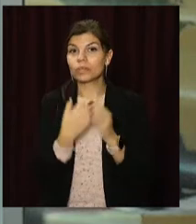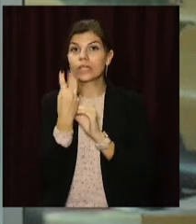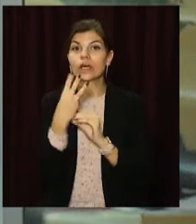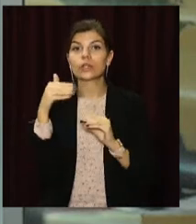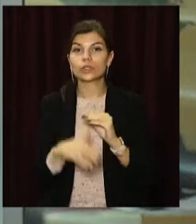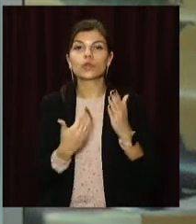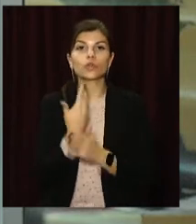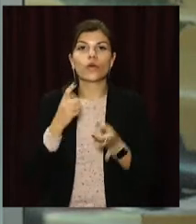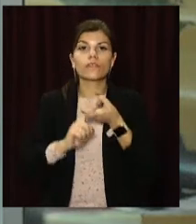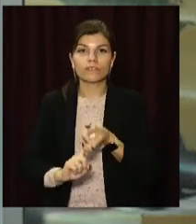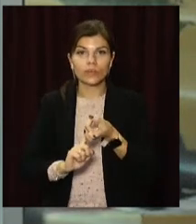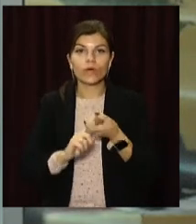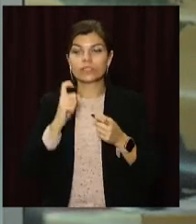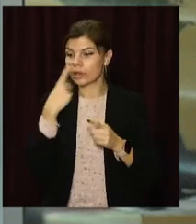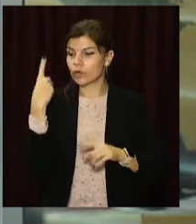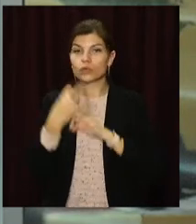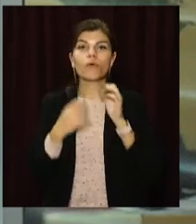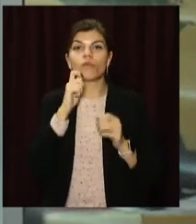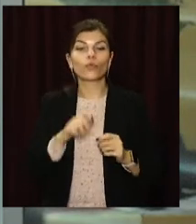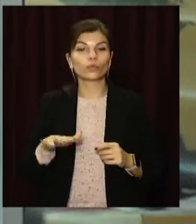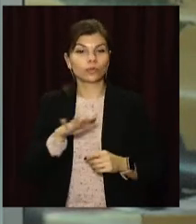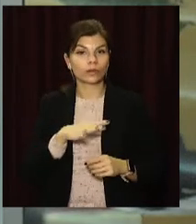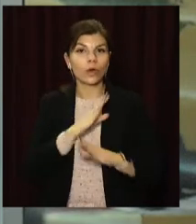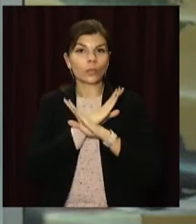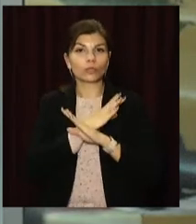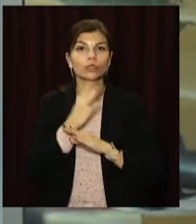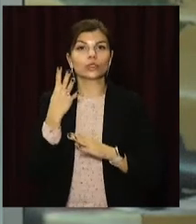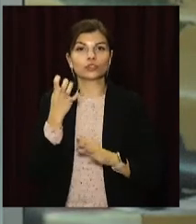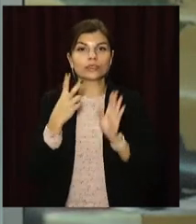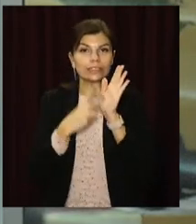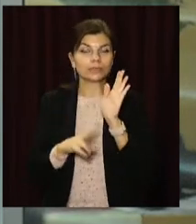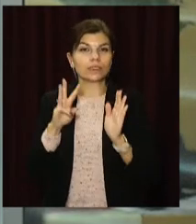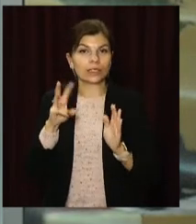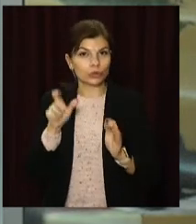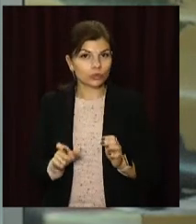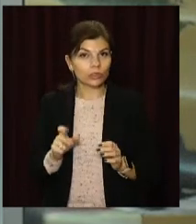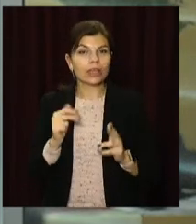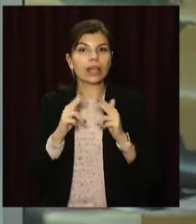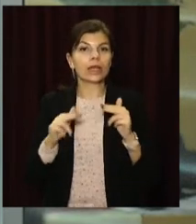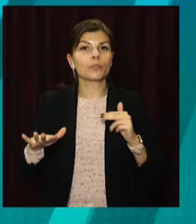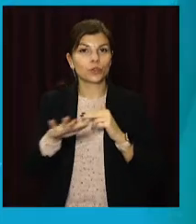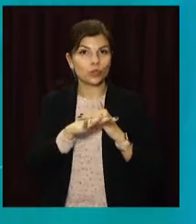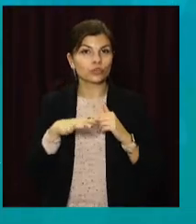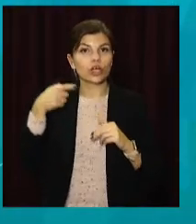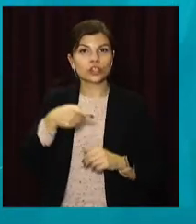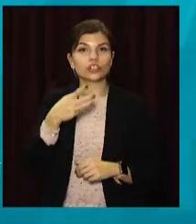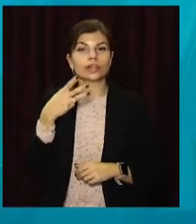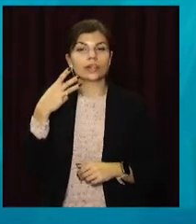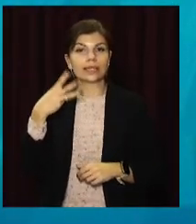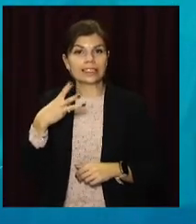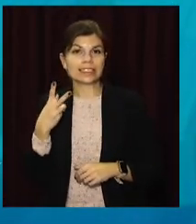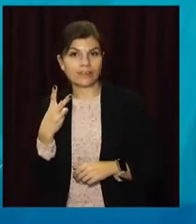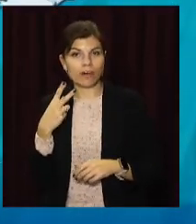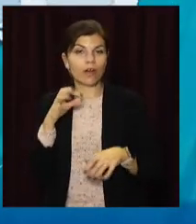13 тисяч нових інфікованих за минулу добу в Україні. Померло 473 людини. На Дніпропетровщині – 1032